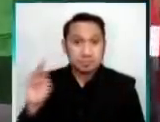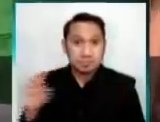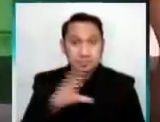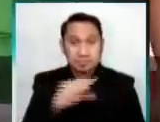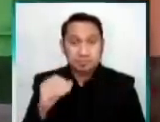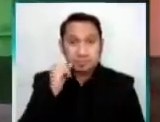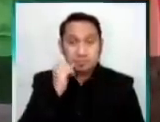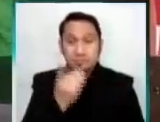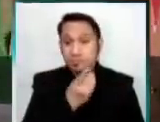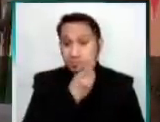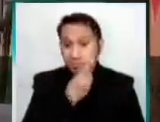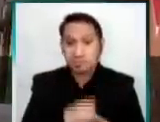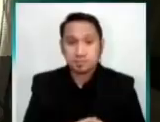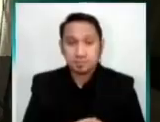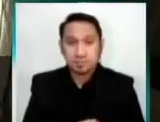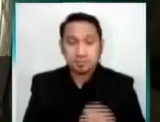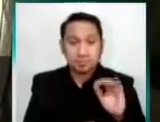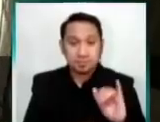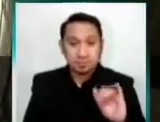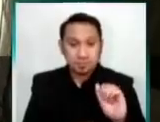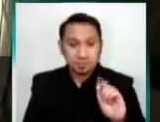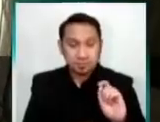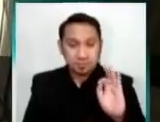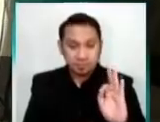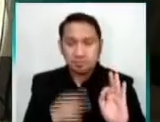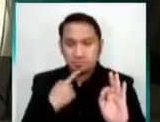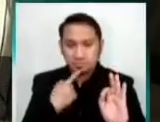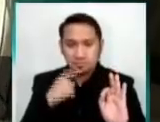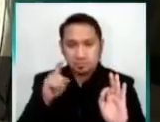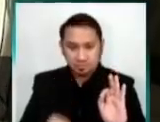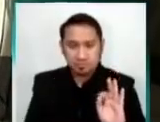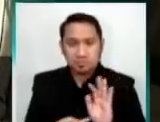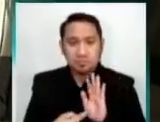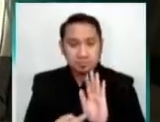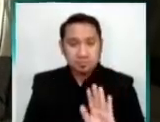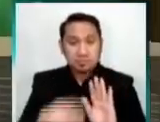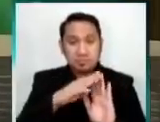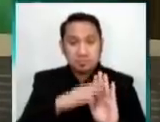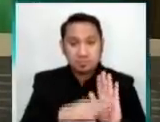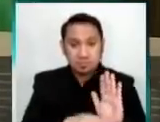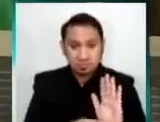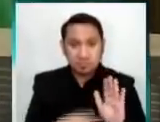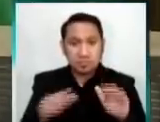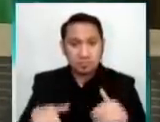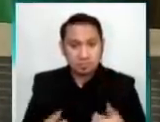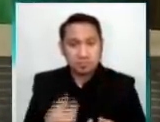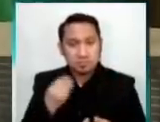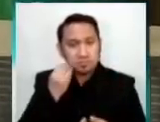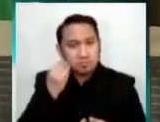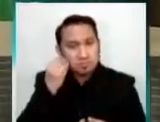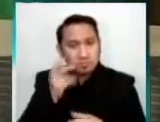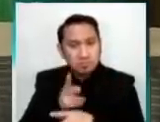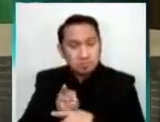Mayor Sara Duterte sa IATF na maglabas ng guidelines para sa pagpapalawig ng home care para sa mga pasyenteng